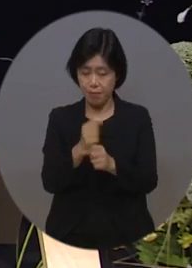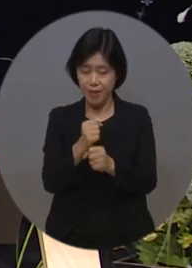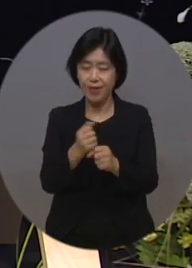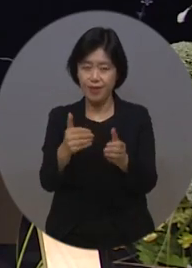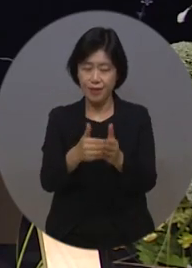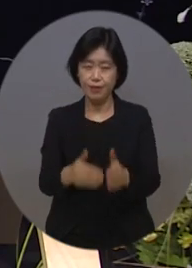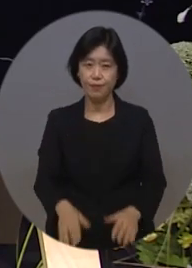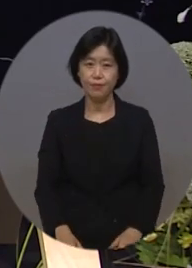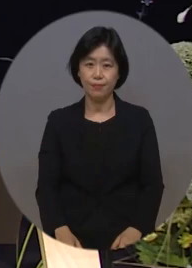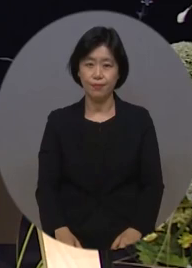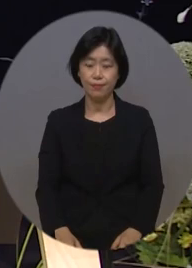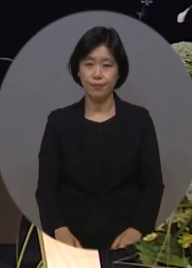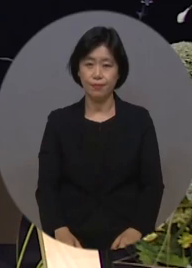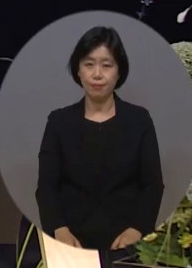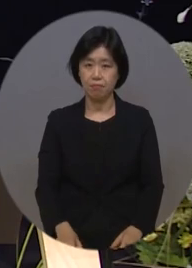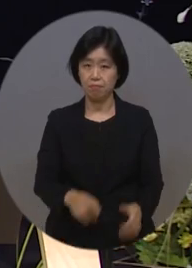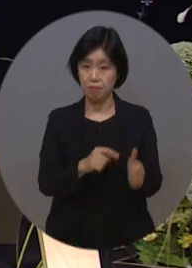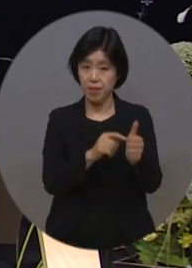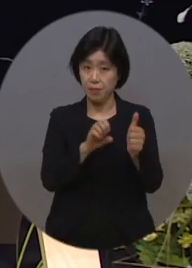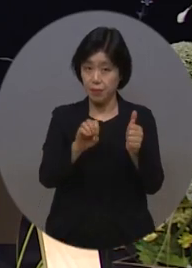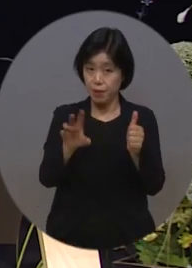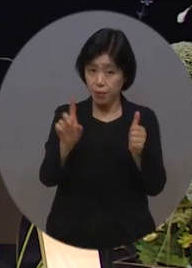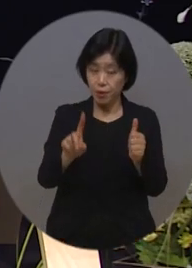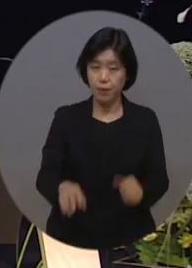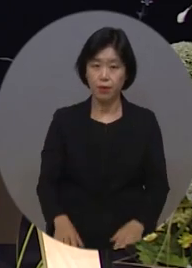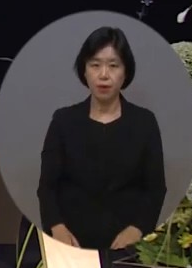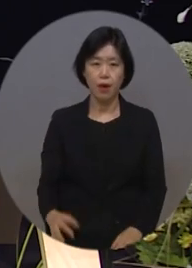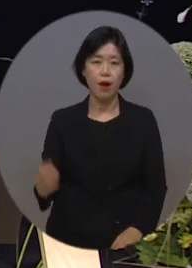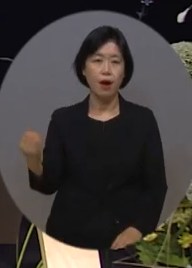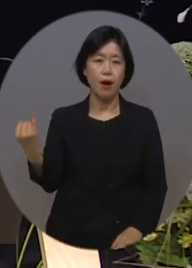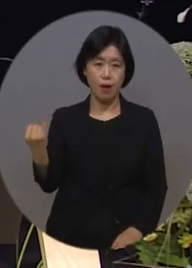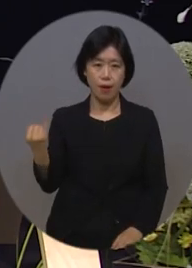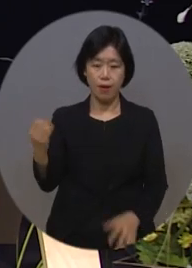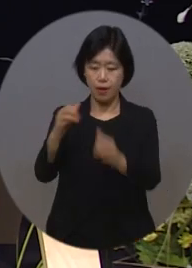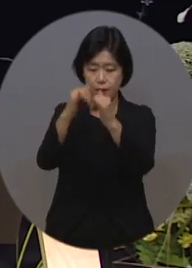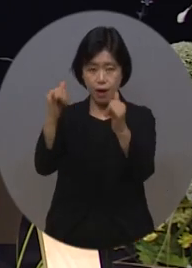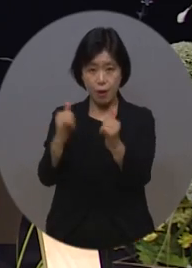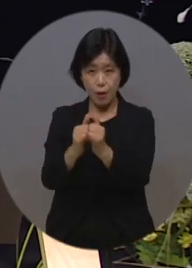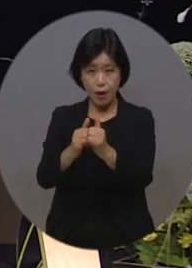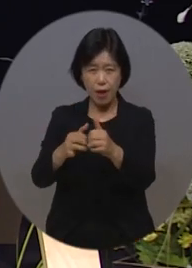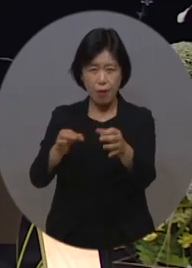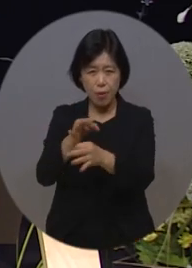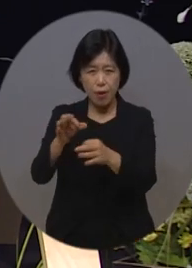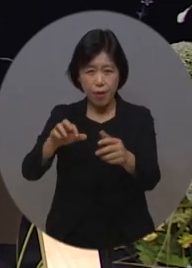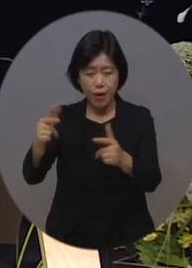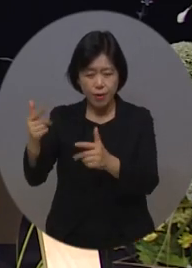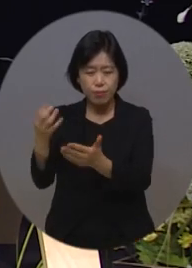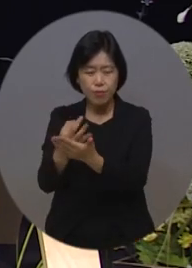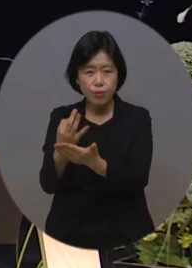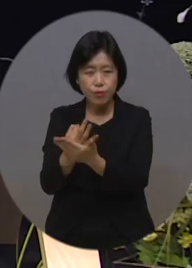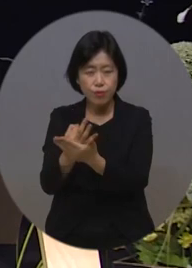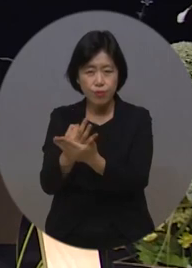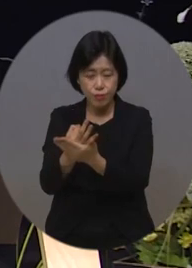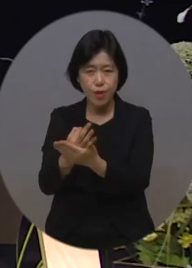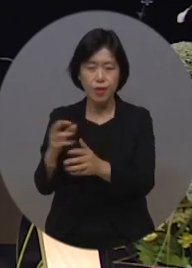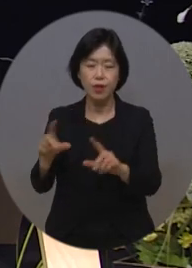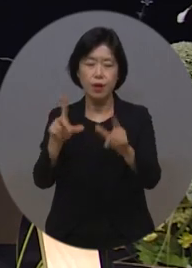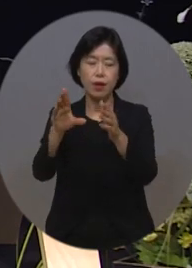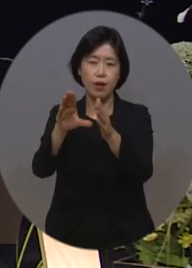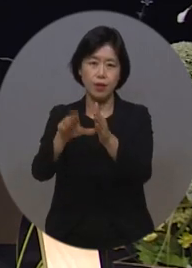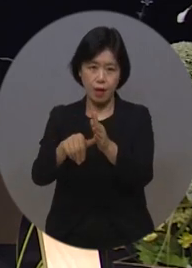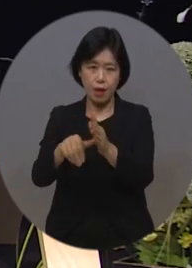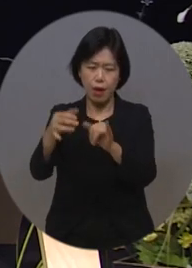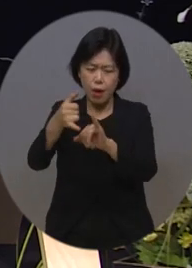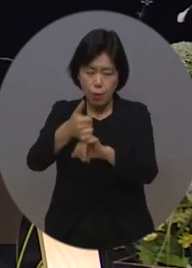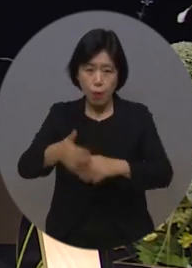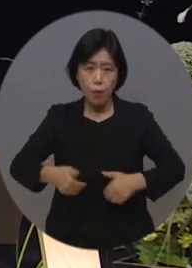시인은 말합니다. 여성이 사회적 경제적 활동을 하기 위해 빠뜨려서는 안 되는 게 있다고 강조합니다.